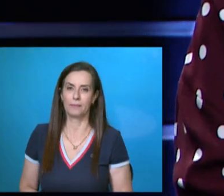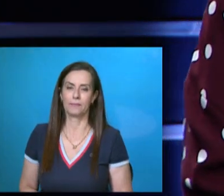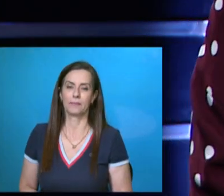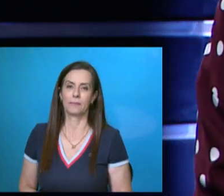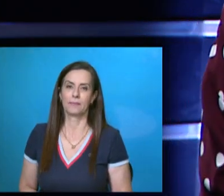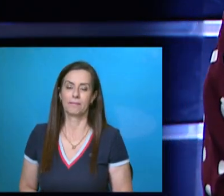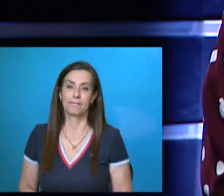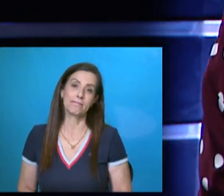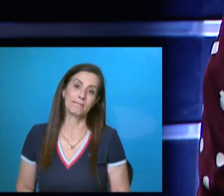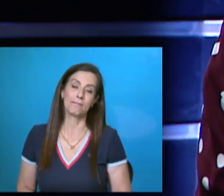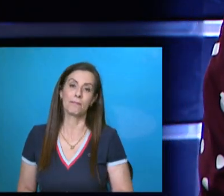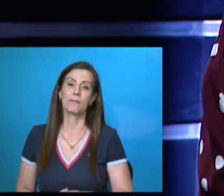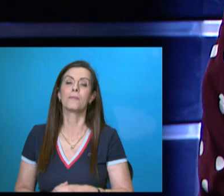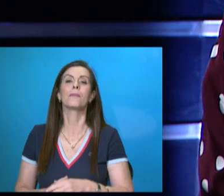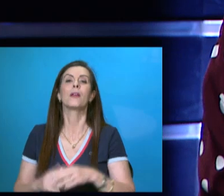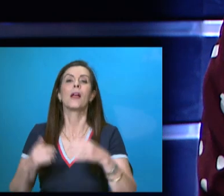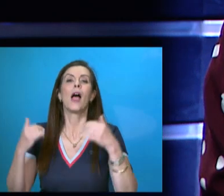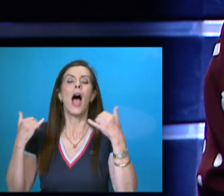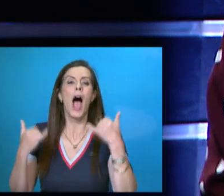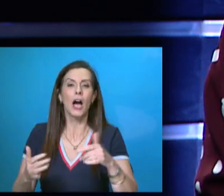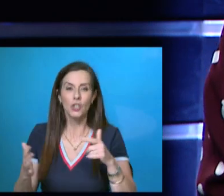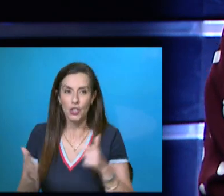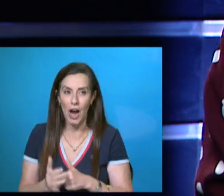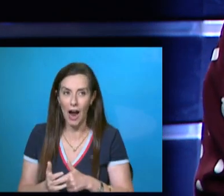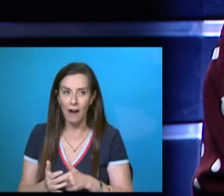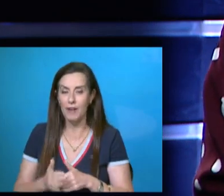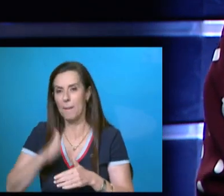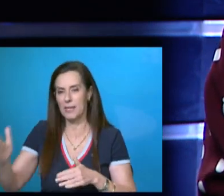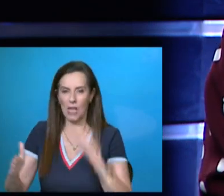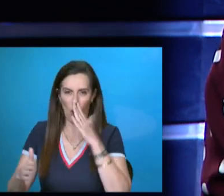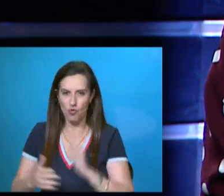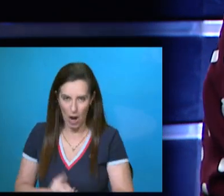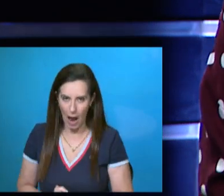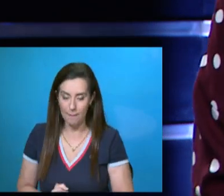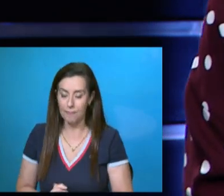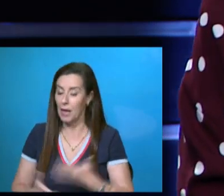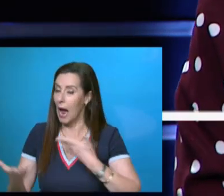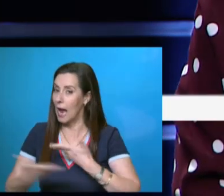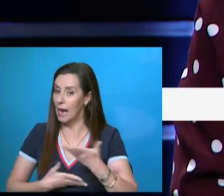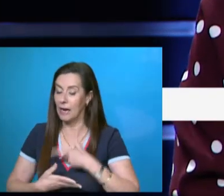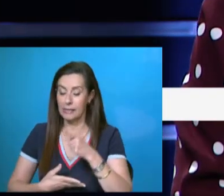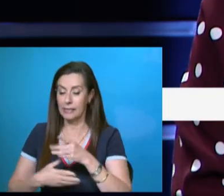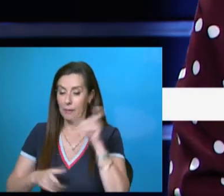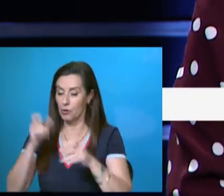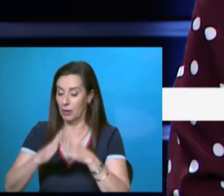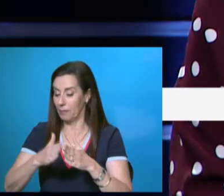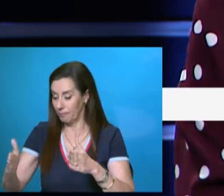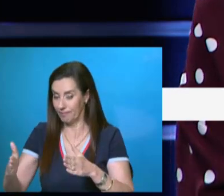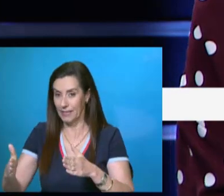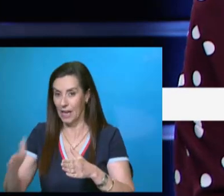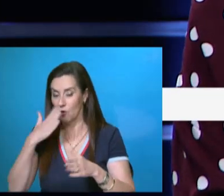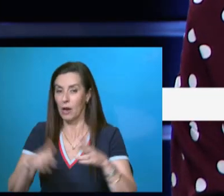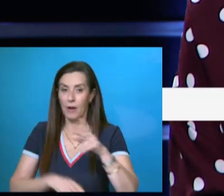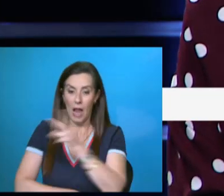יש לנו עדכון הלילה מחווית חומר הנפץ שנקראת מזרח ירושלים. היחסים שבין תושבי מזרח ירושלים לכוחות הביטחון באזור מאיימים